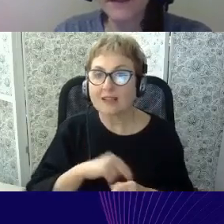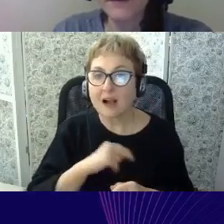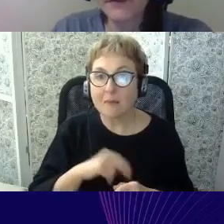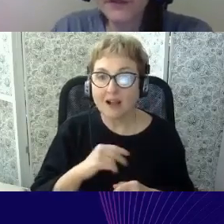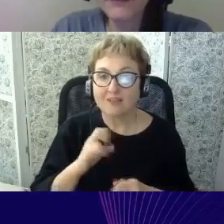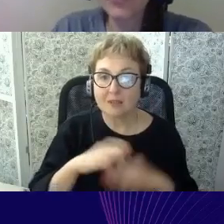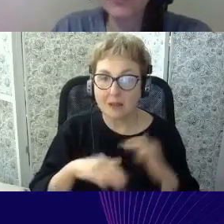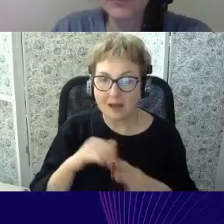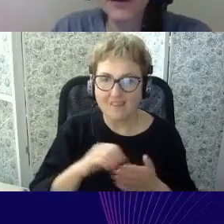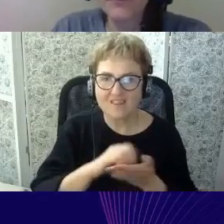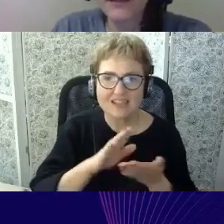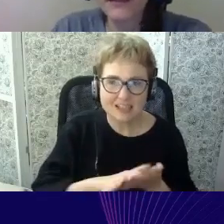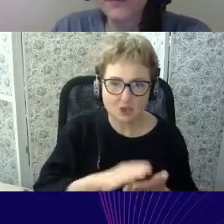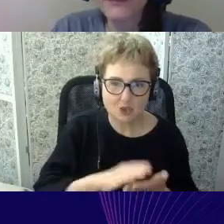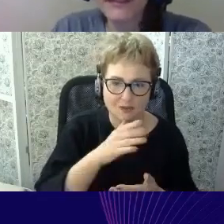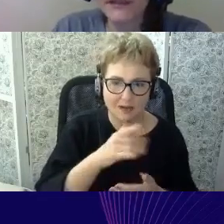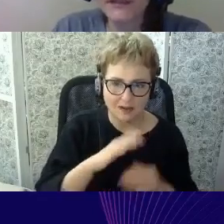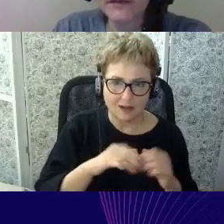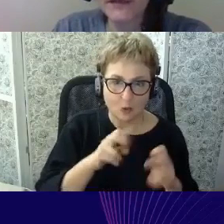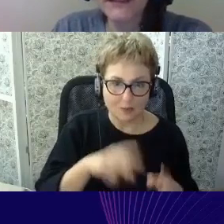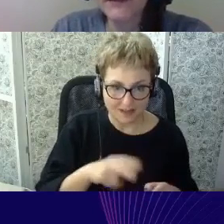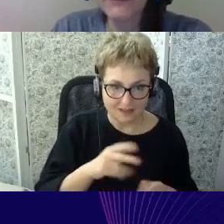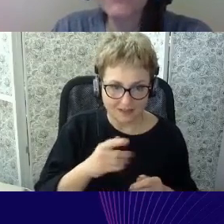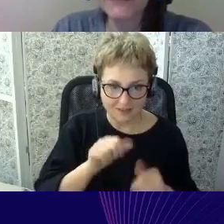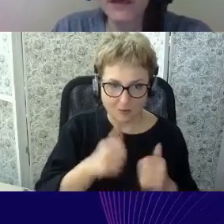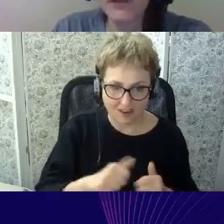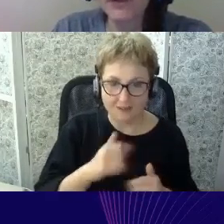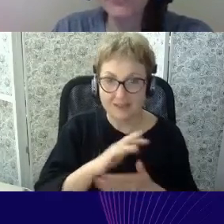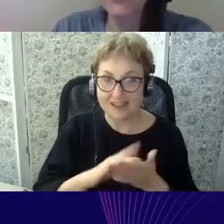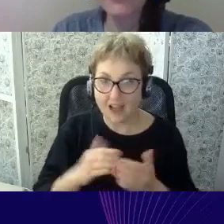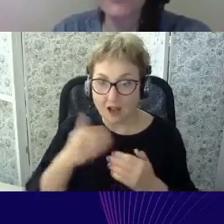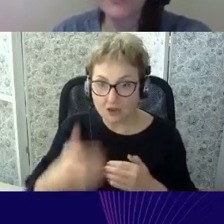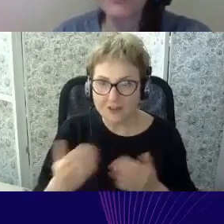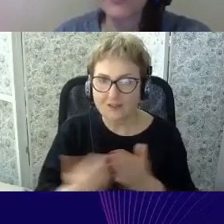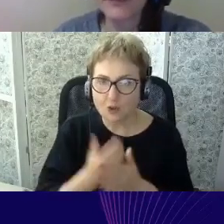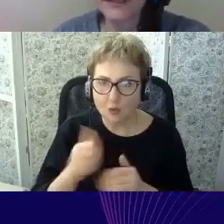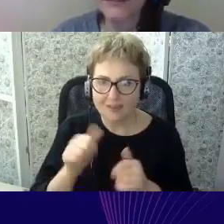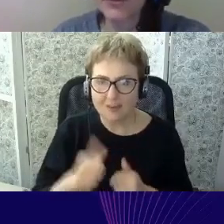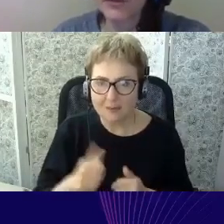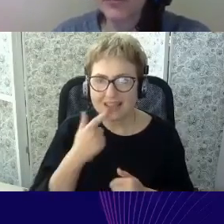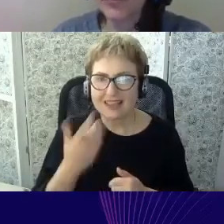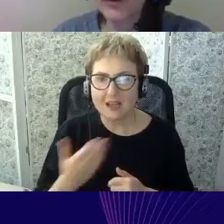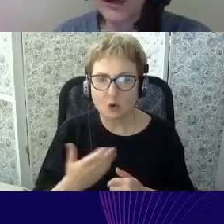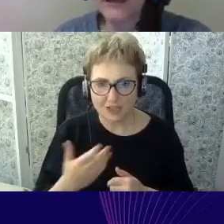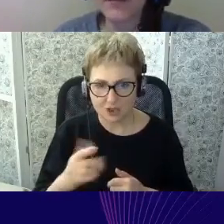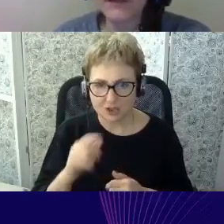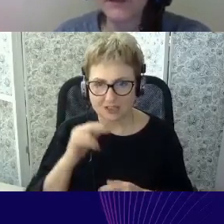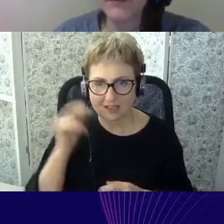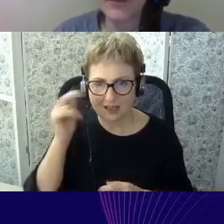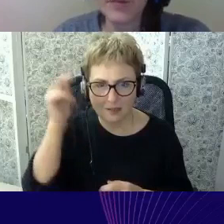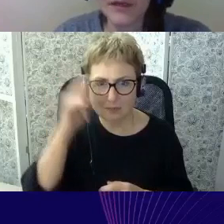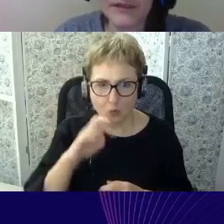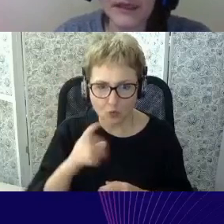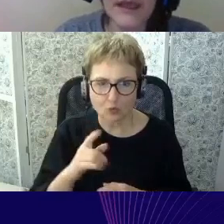практике. Фиксируем формирование компетенции и двигаемся дальше. Вновь разрабатываем теоретический модуль,